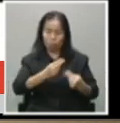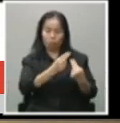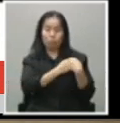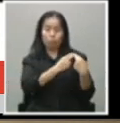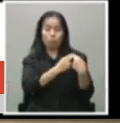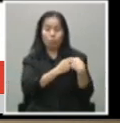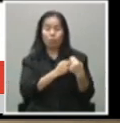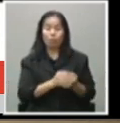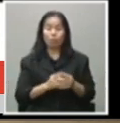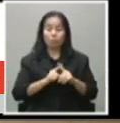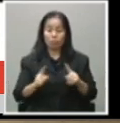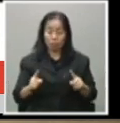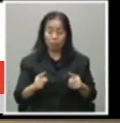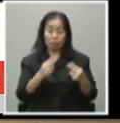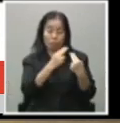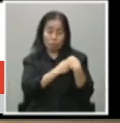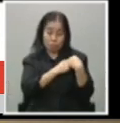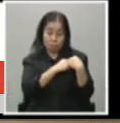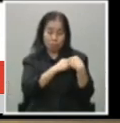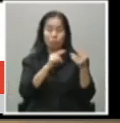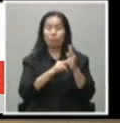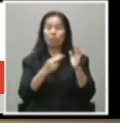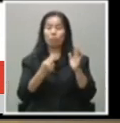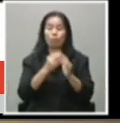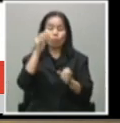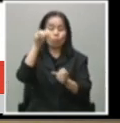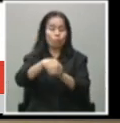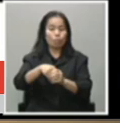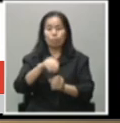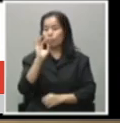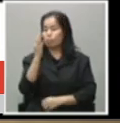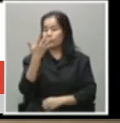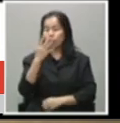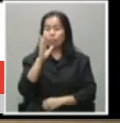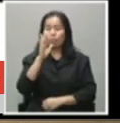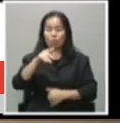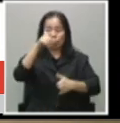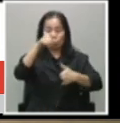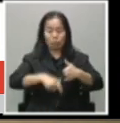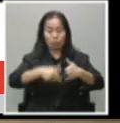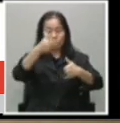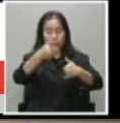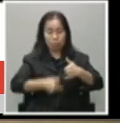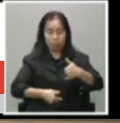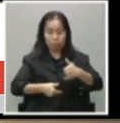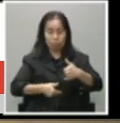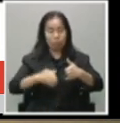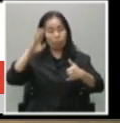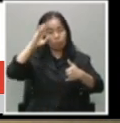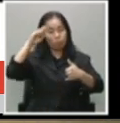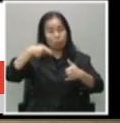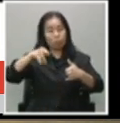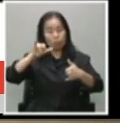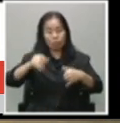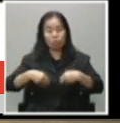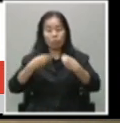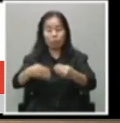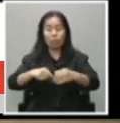คุณสมบัติข้อนี้กับไม่มีในค่านิยม12ประการที่พลเอกประยุทธ์ให้เยาวชน